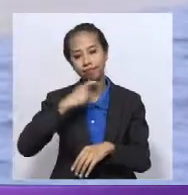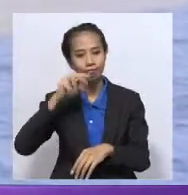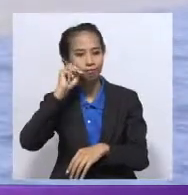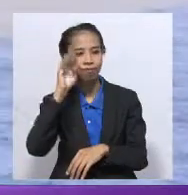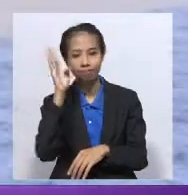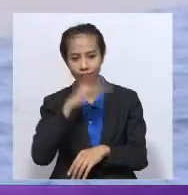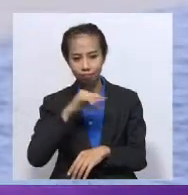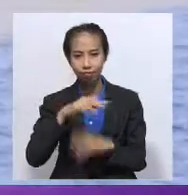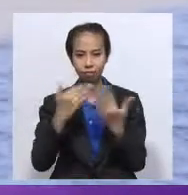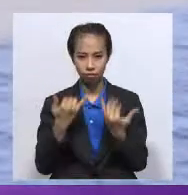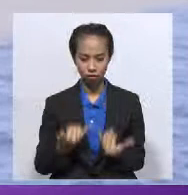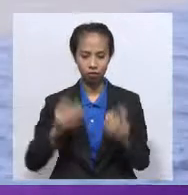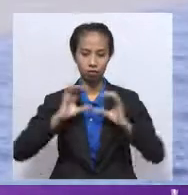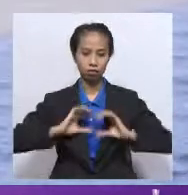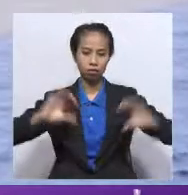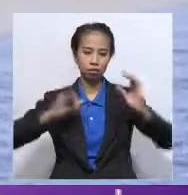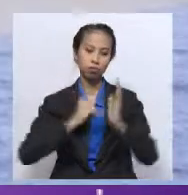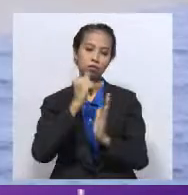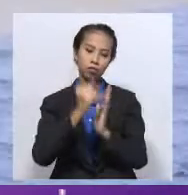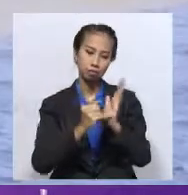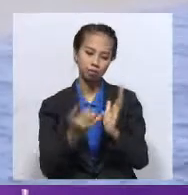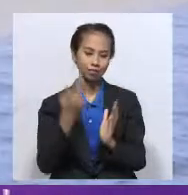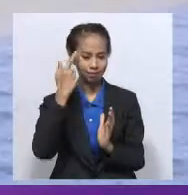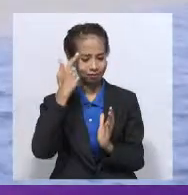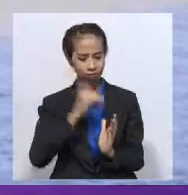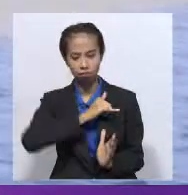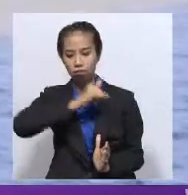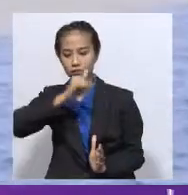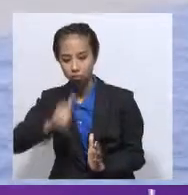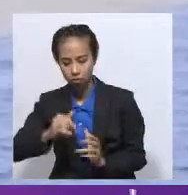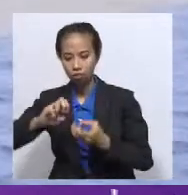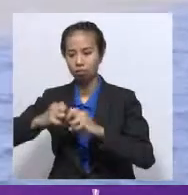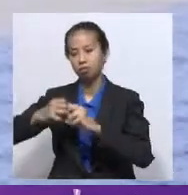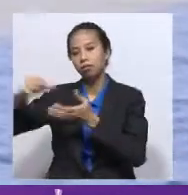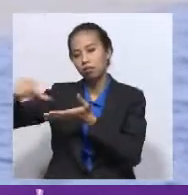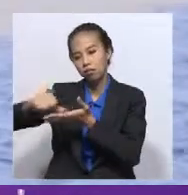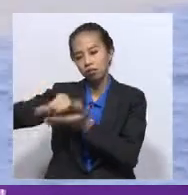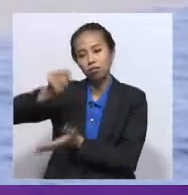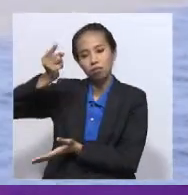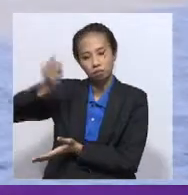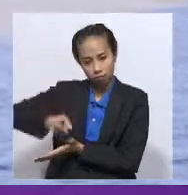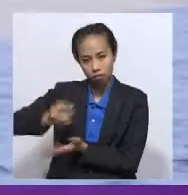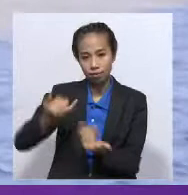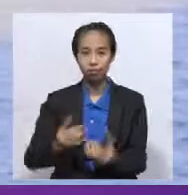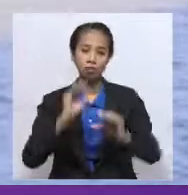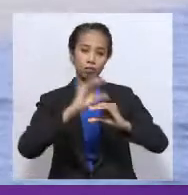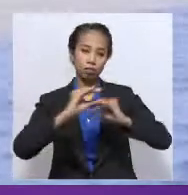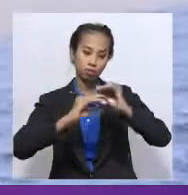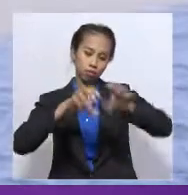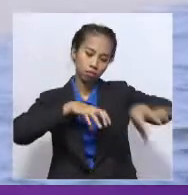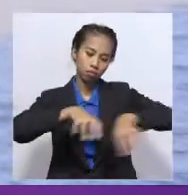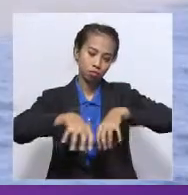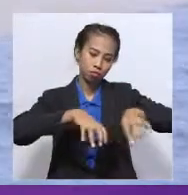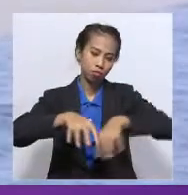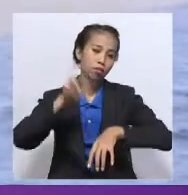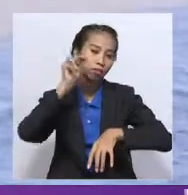ที่ขณะนี้ภาครัฐบาลรวมไปถึงตัวจังหวัดนะคะได้มีการเข้ามาแก้ไขปัญหาอย่างจริงจังรวมไปถึงได้มีการจัดทำโครงการบริหารจัดการน้ำ